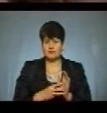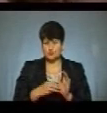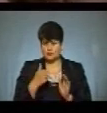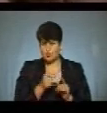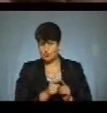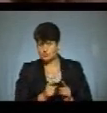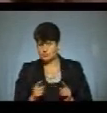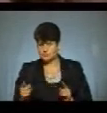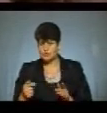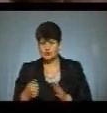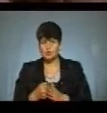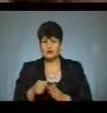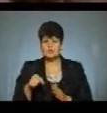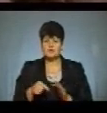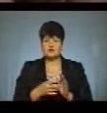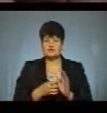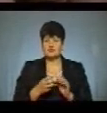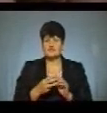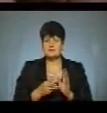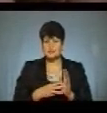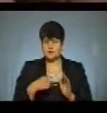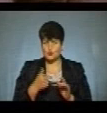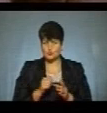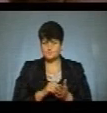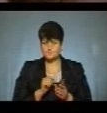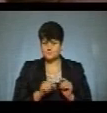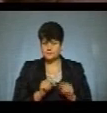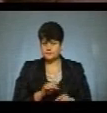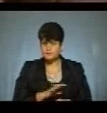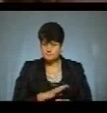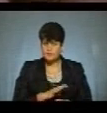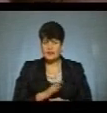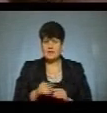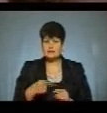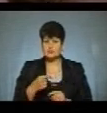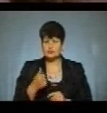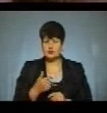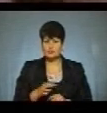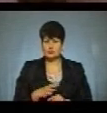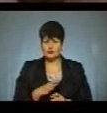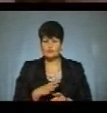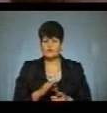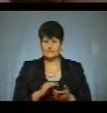1868 року до 1918, і в нас власне є з наступного року видання. Ці всі майже